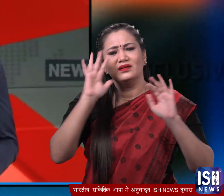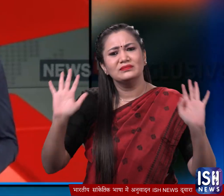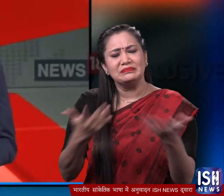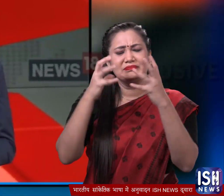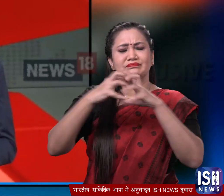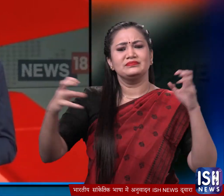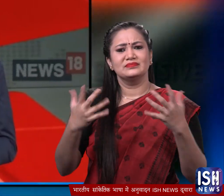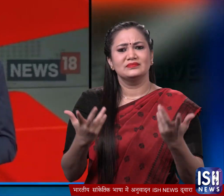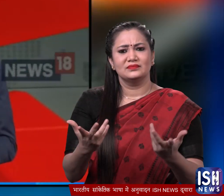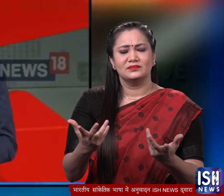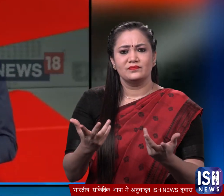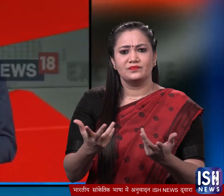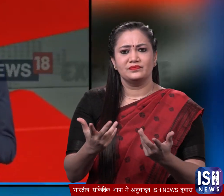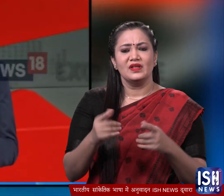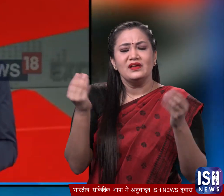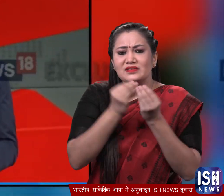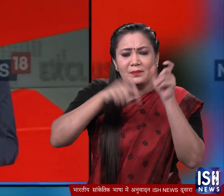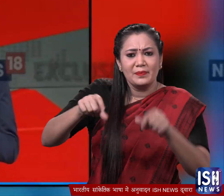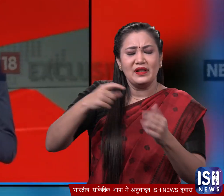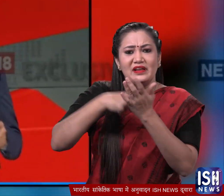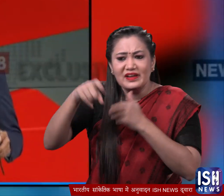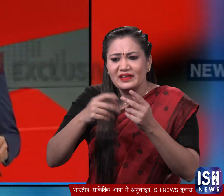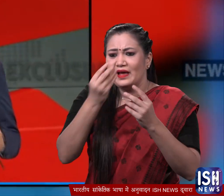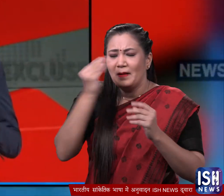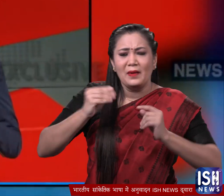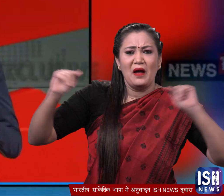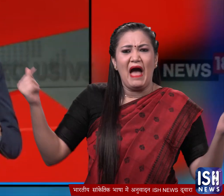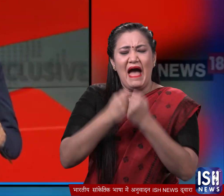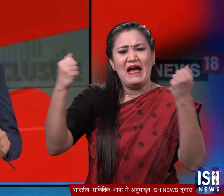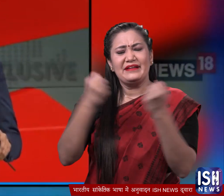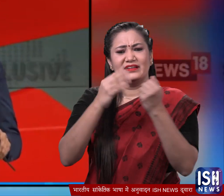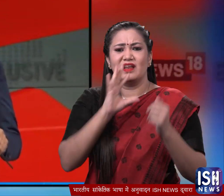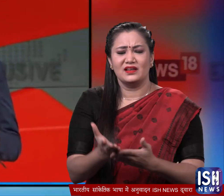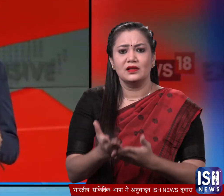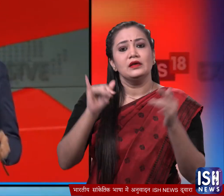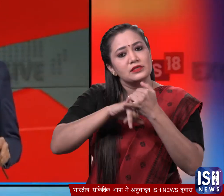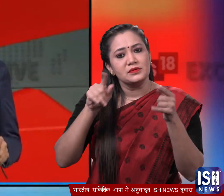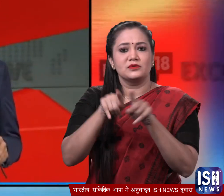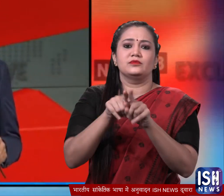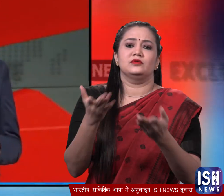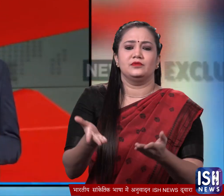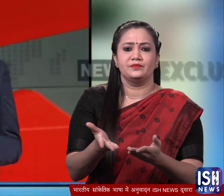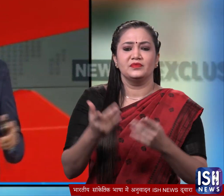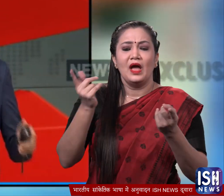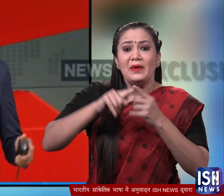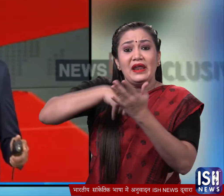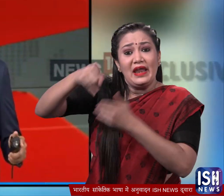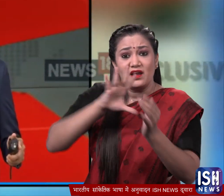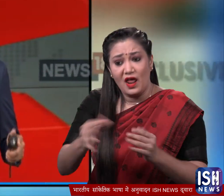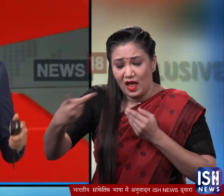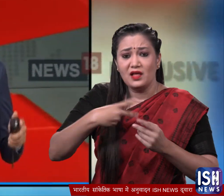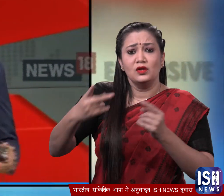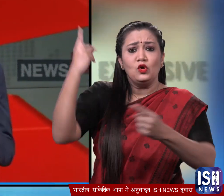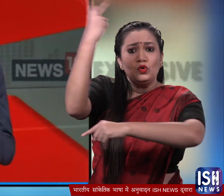नहीं पड़ती, क्योंकि हम में कुछ लोग तो रिश्तों की खटास को भी खून खराबे की वजह मान लेते हैं, जैसा कि समस्तीपुर में हुआ, जहां दो रिश्तेदारों